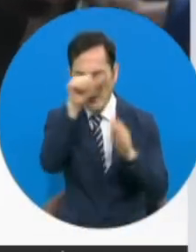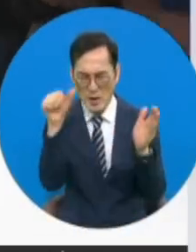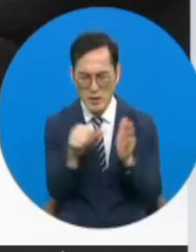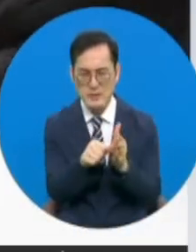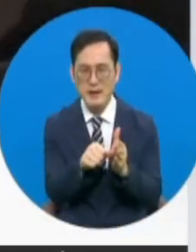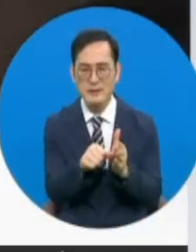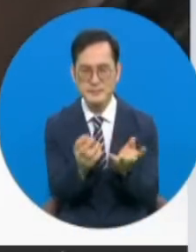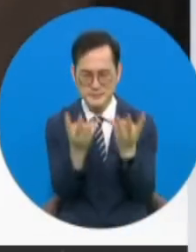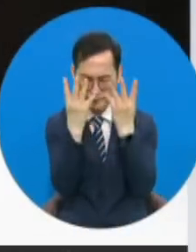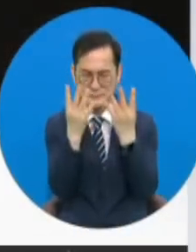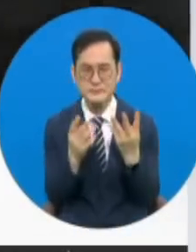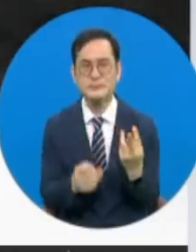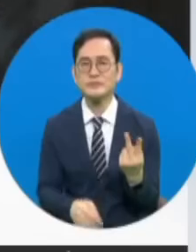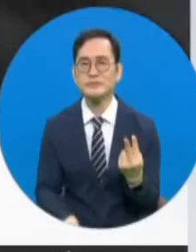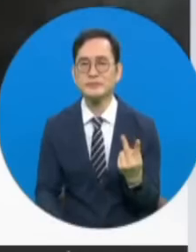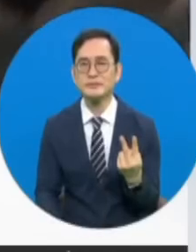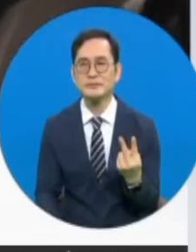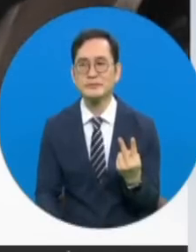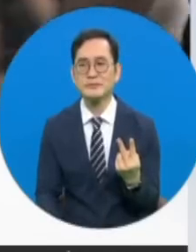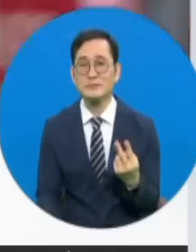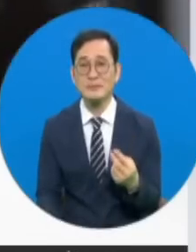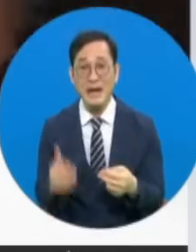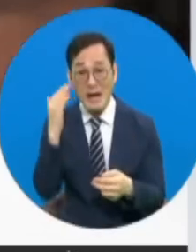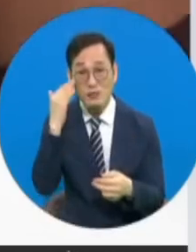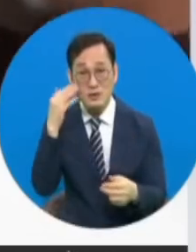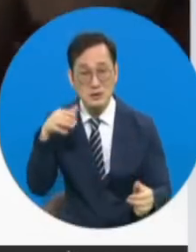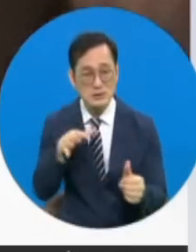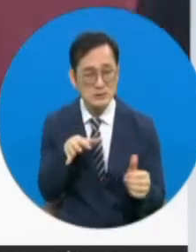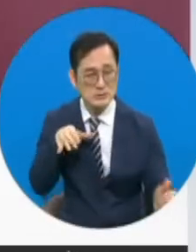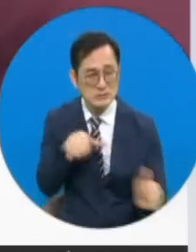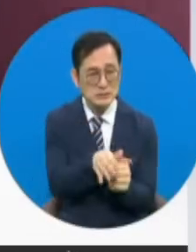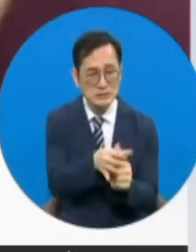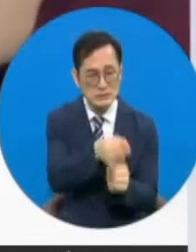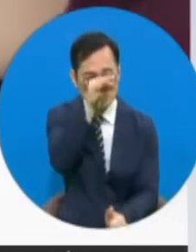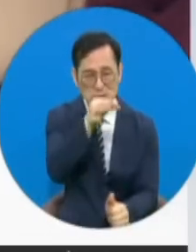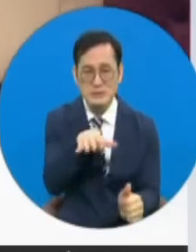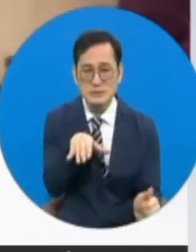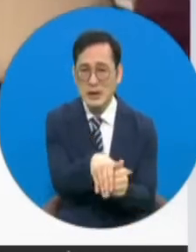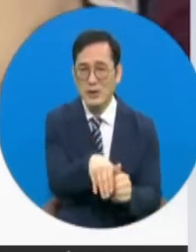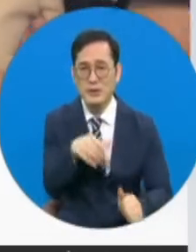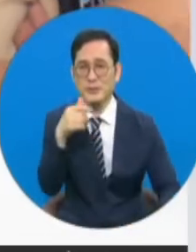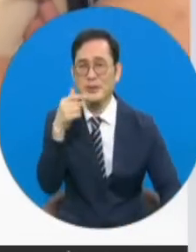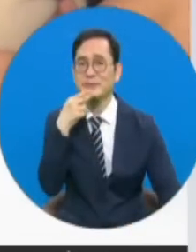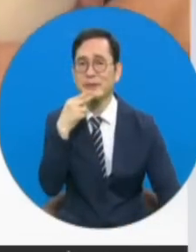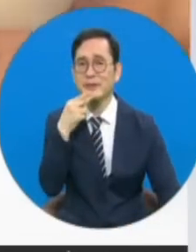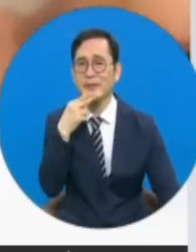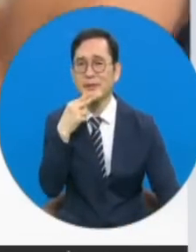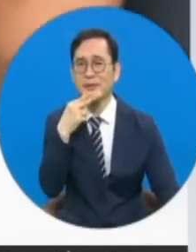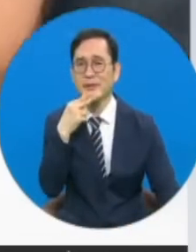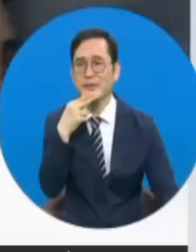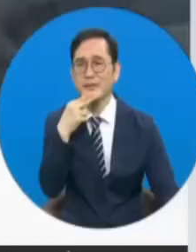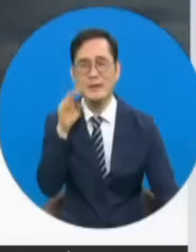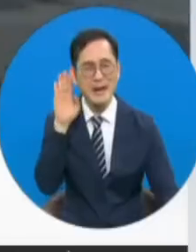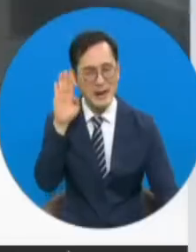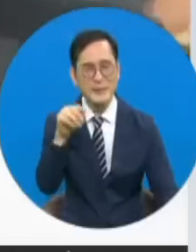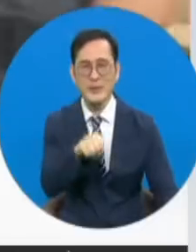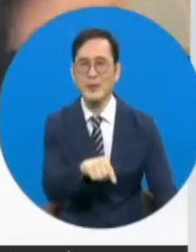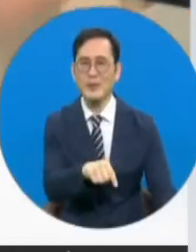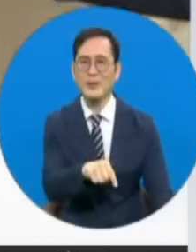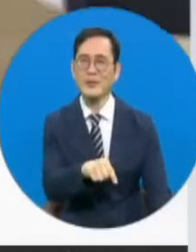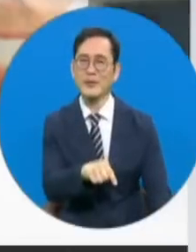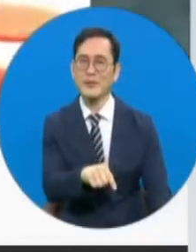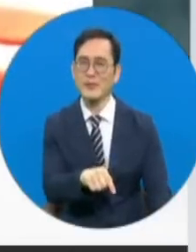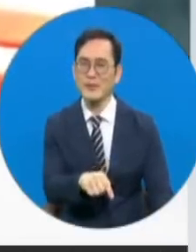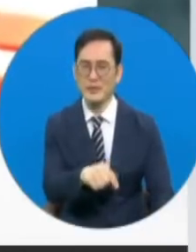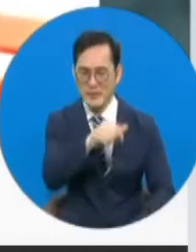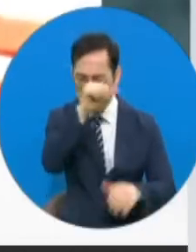사형을 구형을 사용을 성분을 않기 때문에 무기력 또는 적어도 뭐 몇 십 년 형은 선고받을